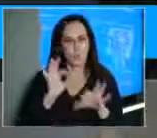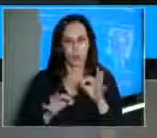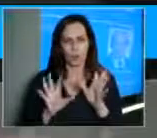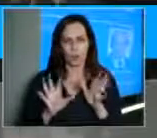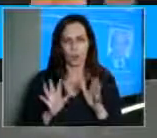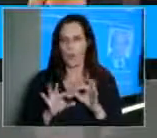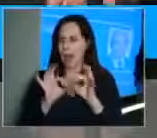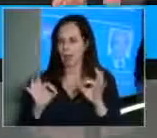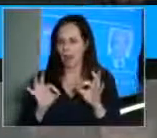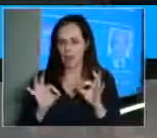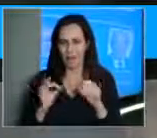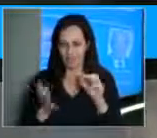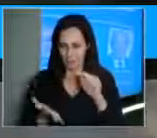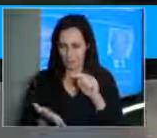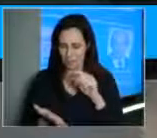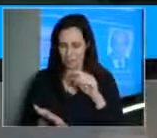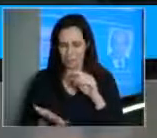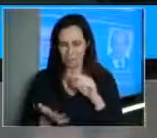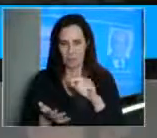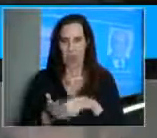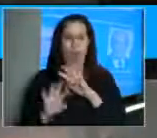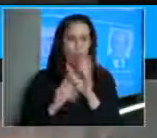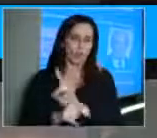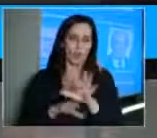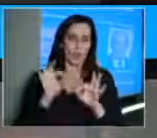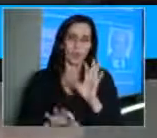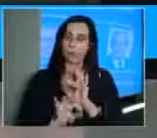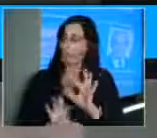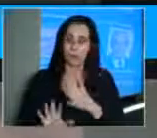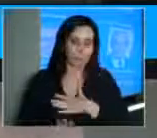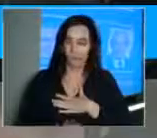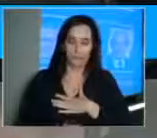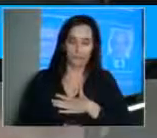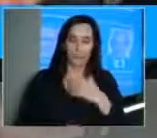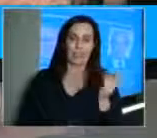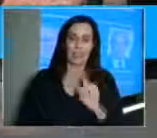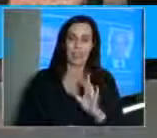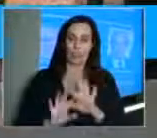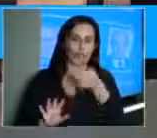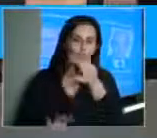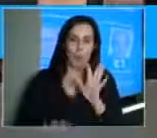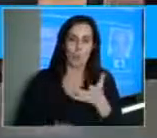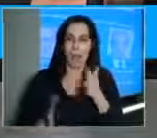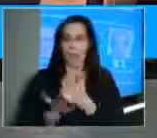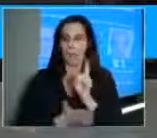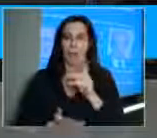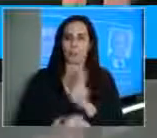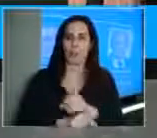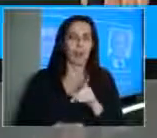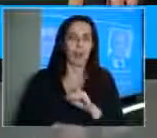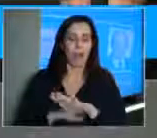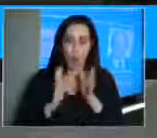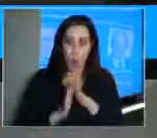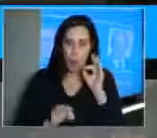כל כולה מראשיתה, מהיום שהודיעו עליה עד סופה היא ספין אחד גדול למזל, כאילו זה לא בכלל שאלה של מה אמת לא אמת, זאת אומרת